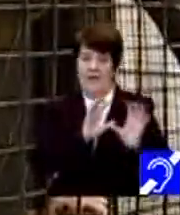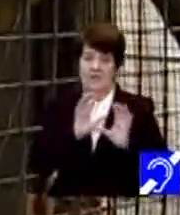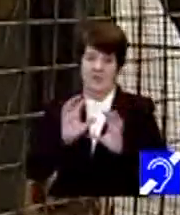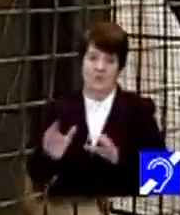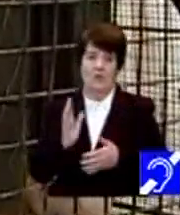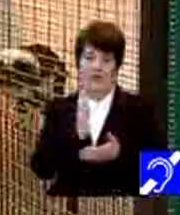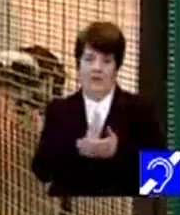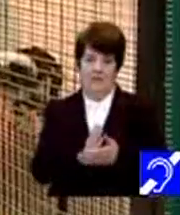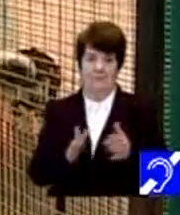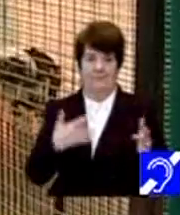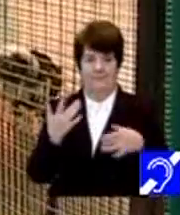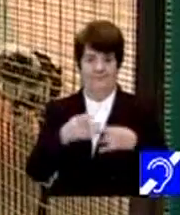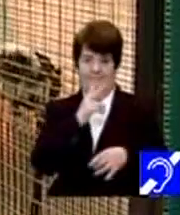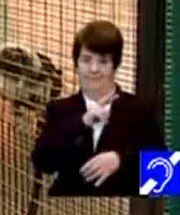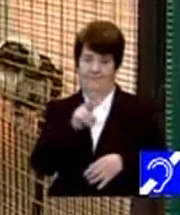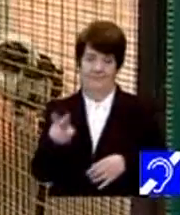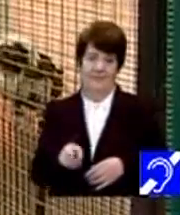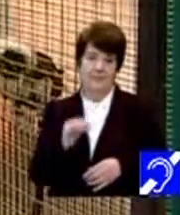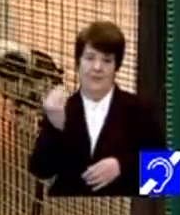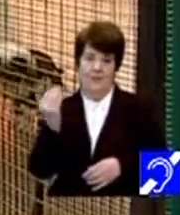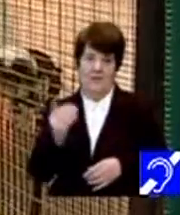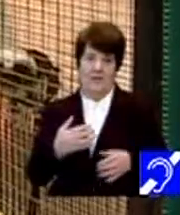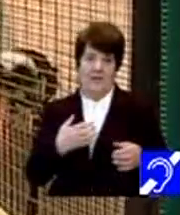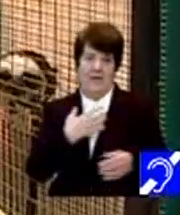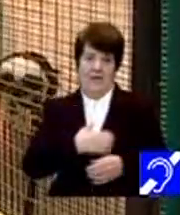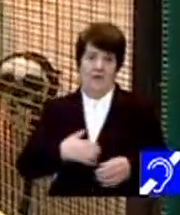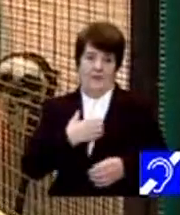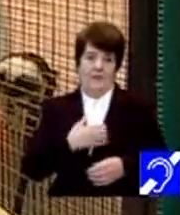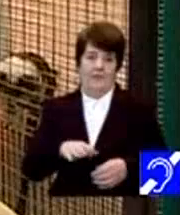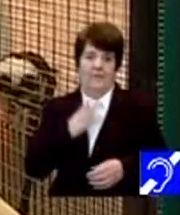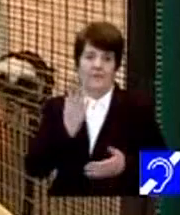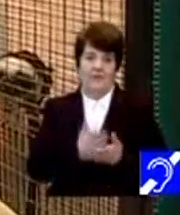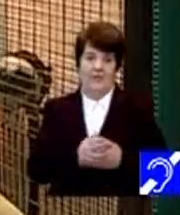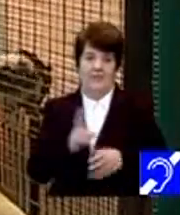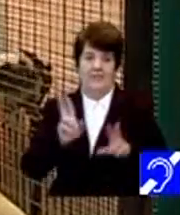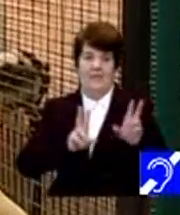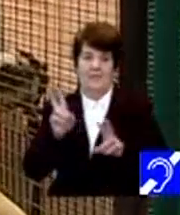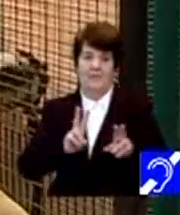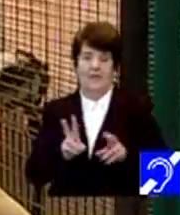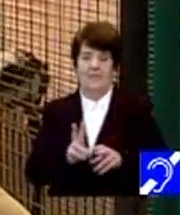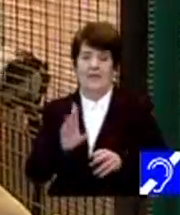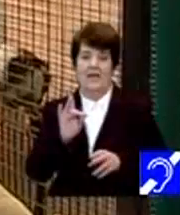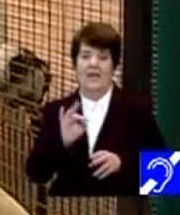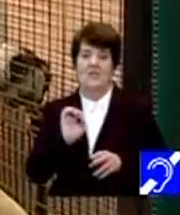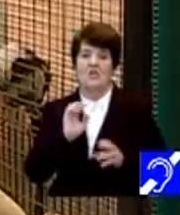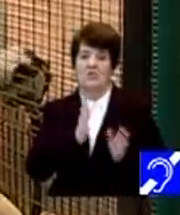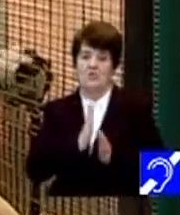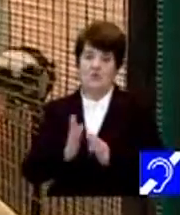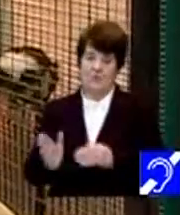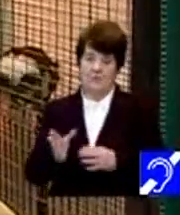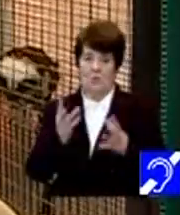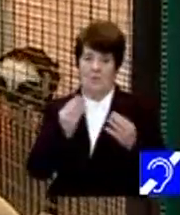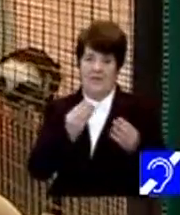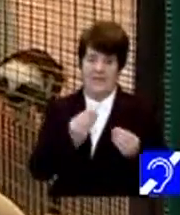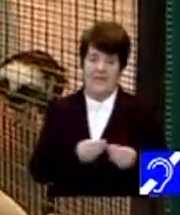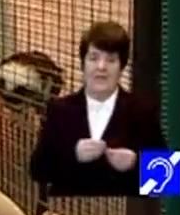Doar îngrijitorii au parte de spectacol. Pentru ei e important spațiul să se respecte un regim termic și